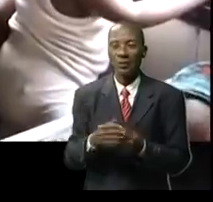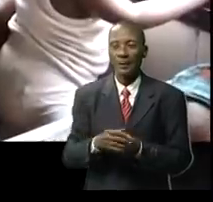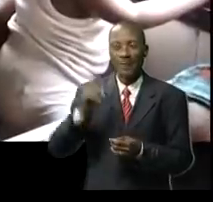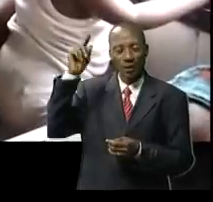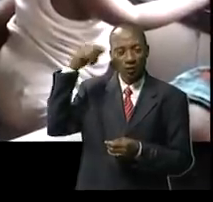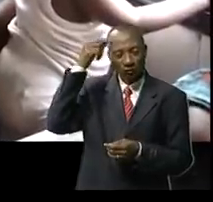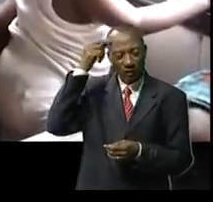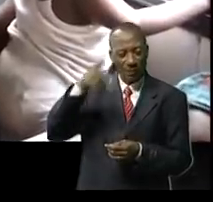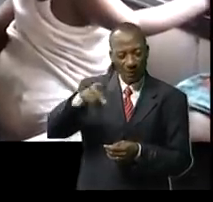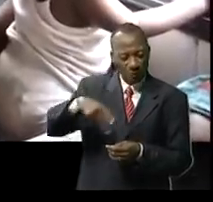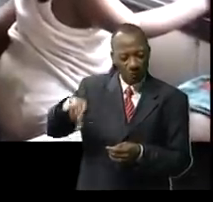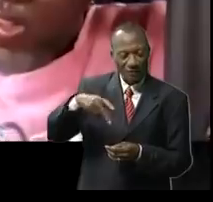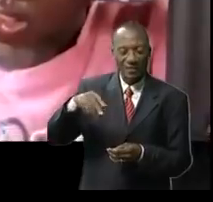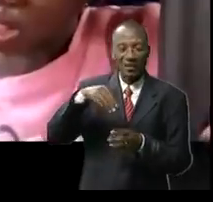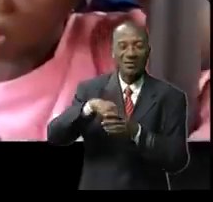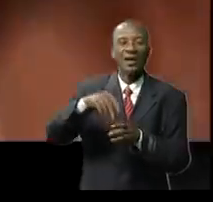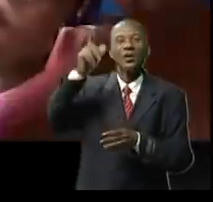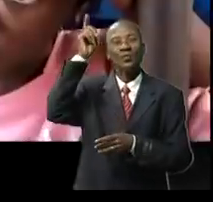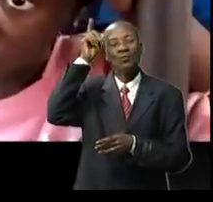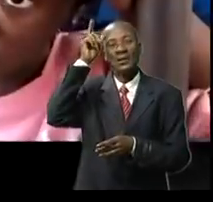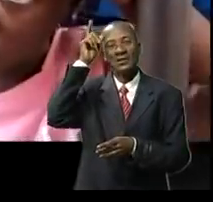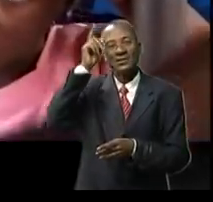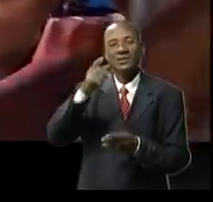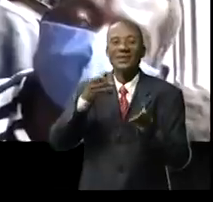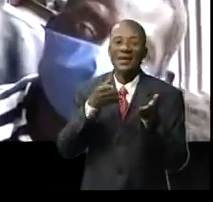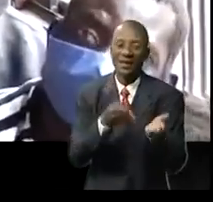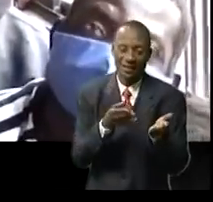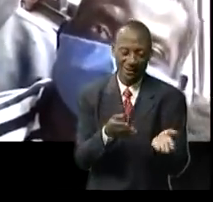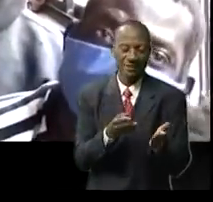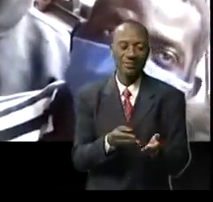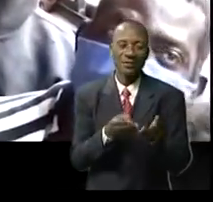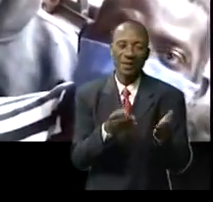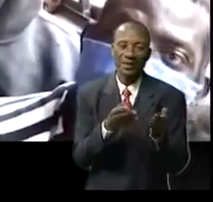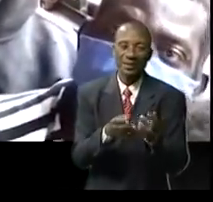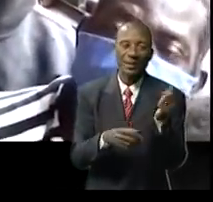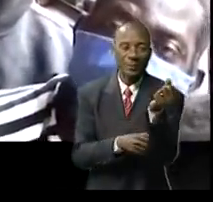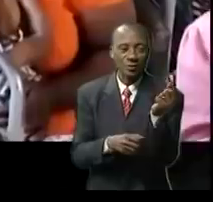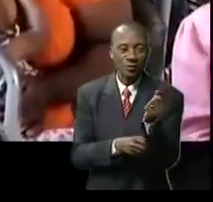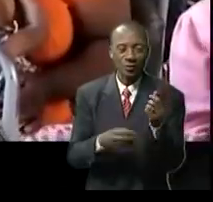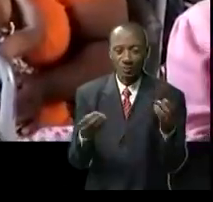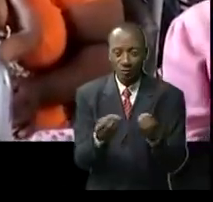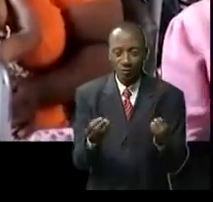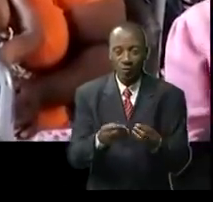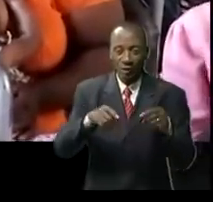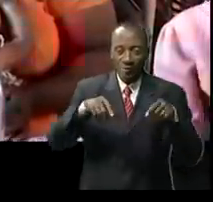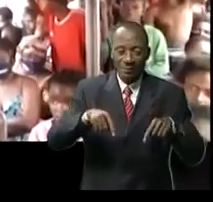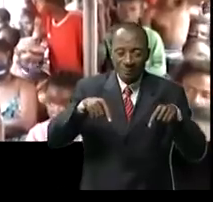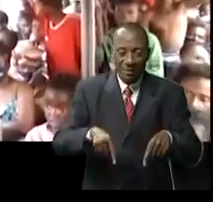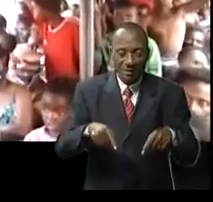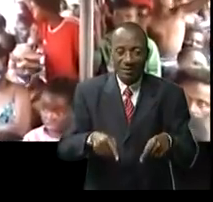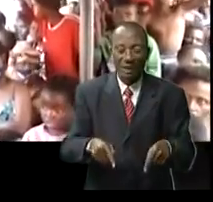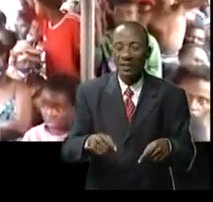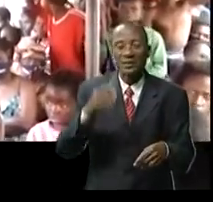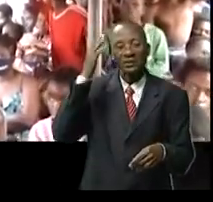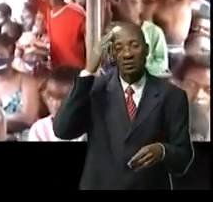retour facilité par l'implication du chef de l'État, Félix-Antoine Tshisekedi, relayé en province par le gouverneur Jacques Kabula-Katwe.